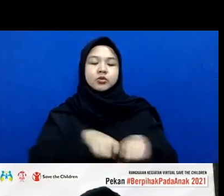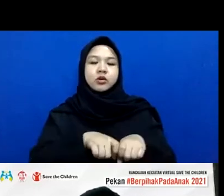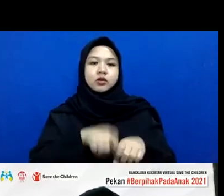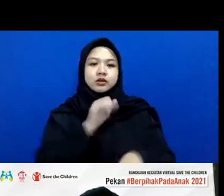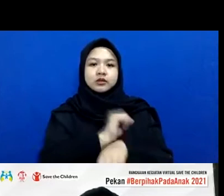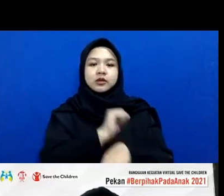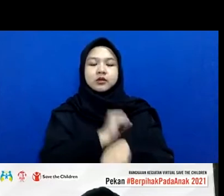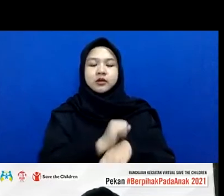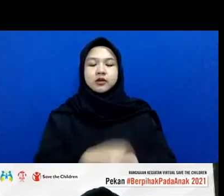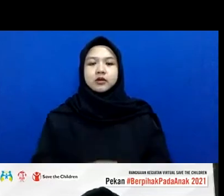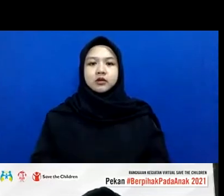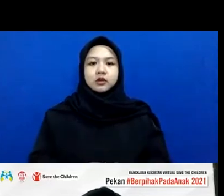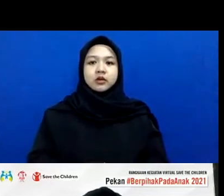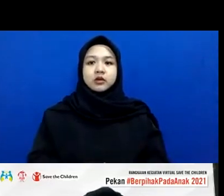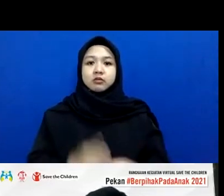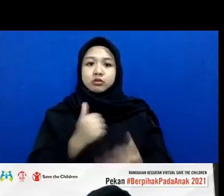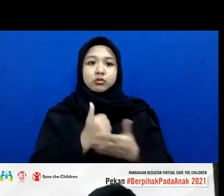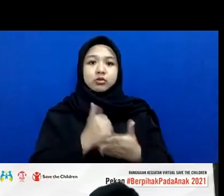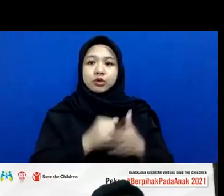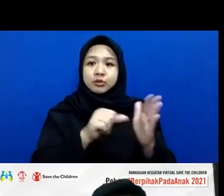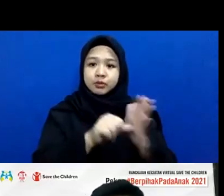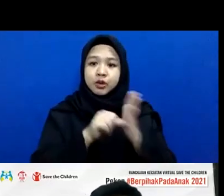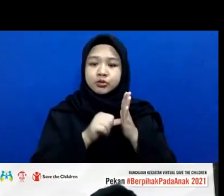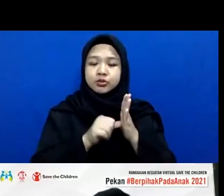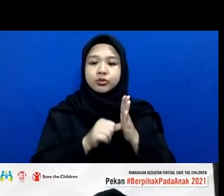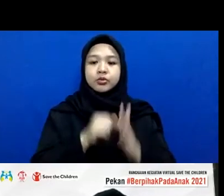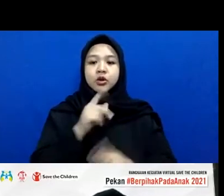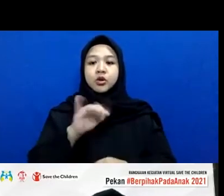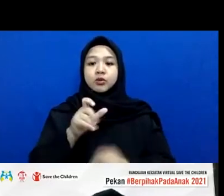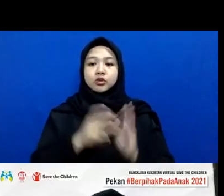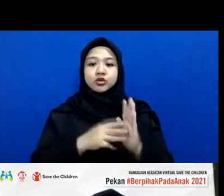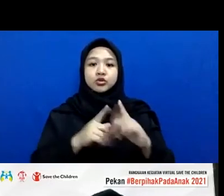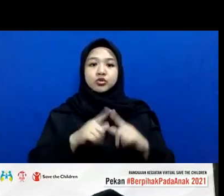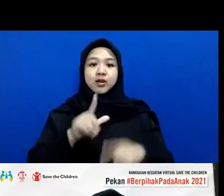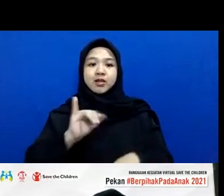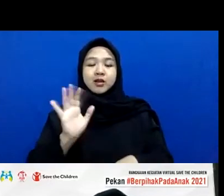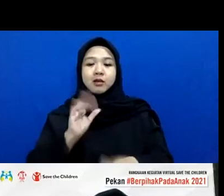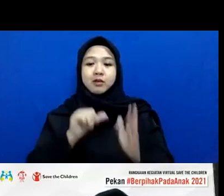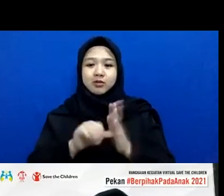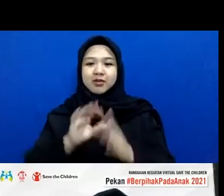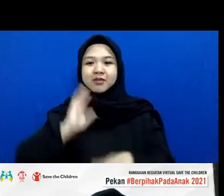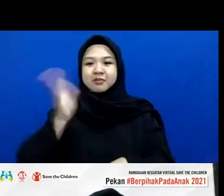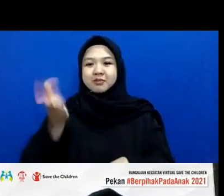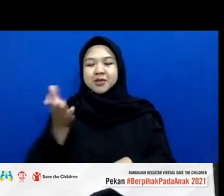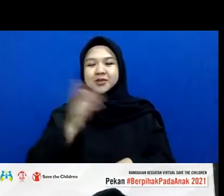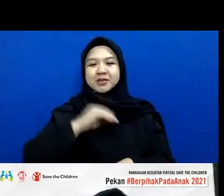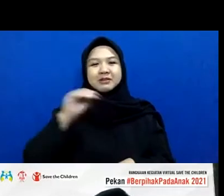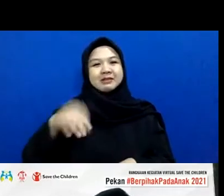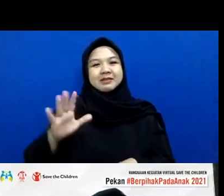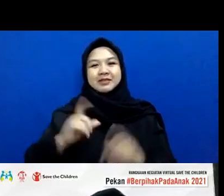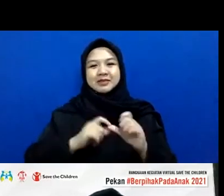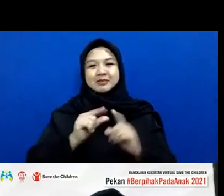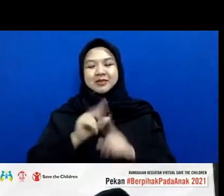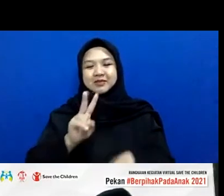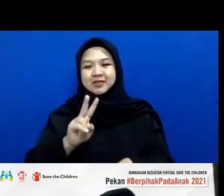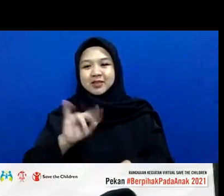urgent sebenarnya. Dan sangat membantu betul. Saya kira kalau nanti Mas Jumali nggak membantu, berarti kayaknya besok pindah jadi jadi supervisor. Ini Mas Jumali